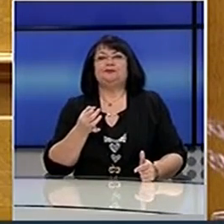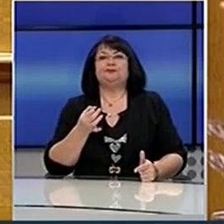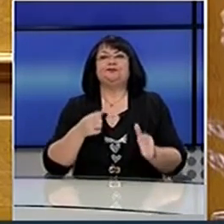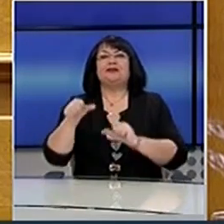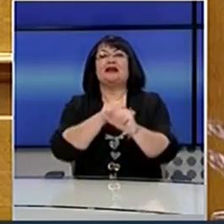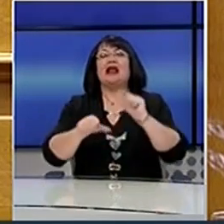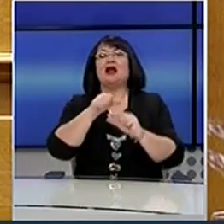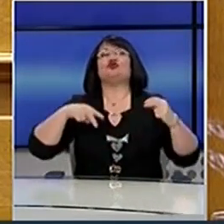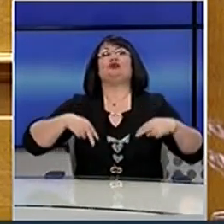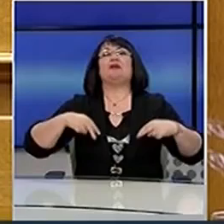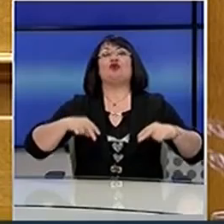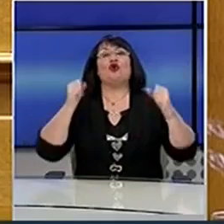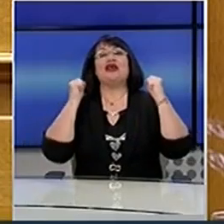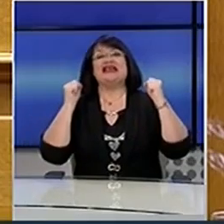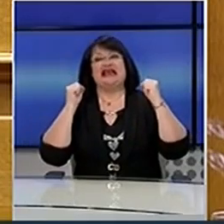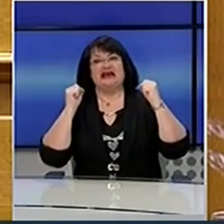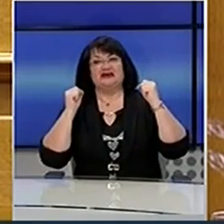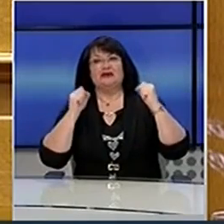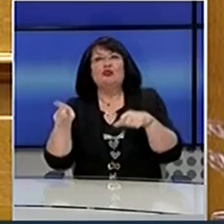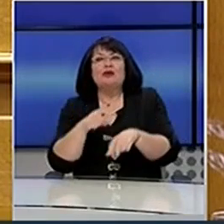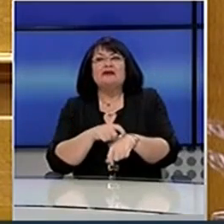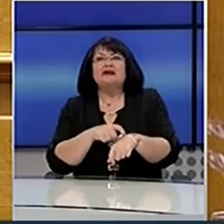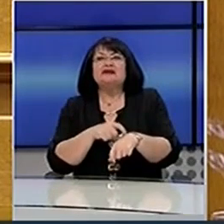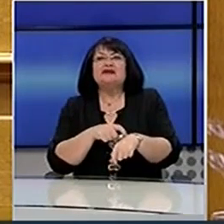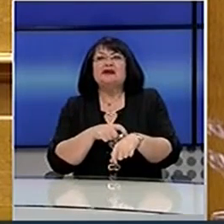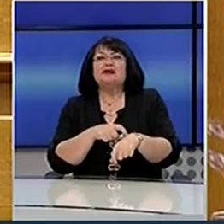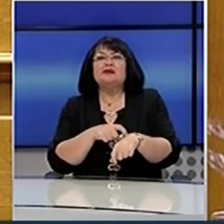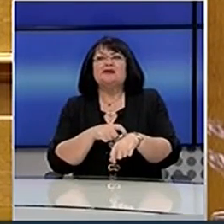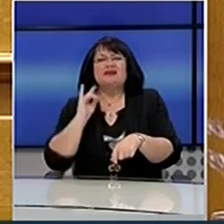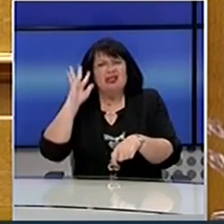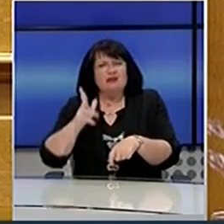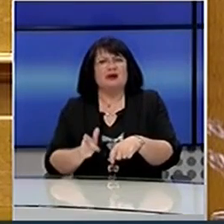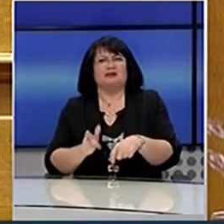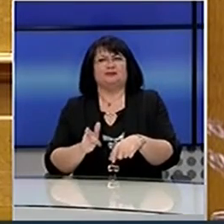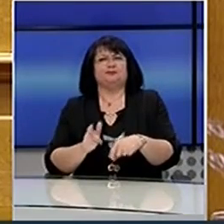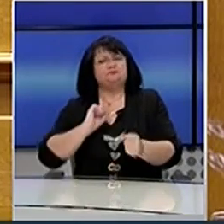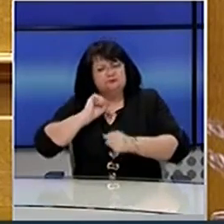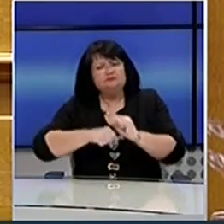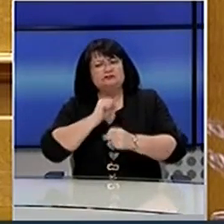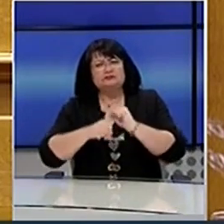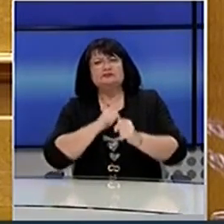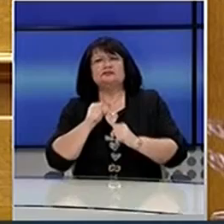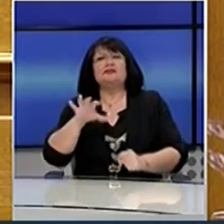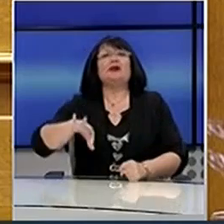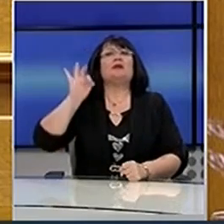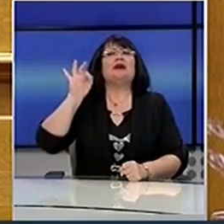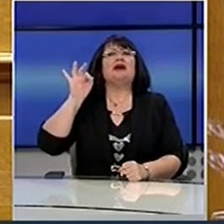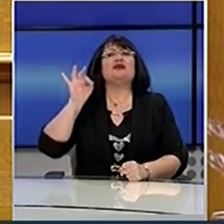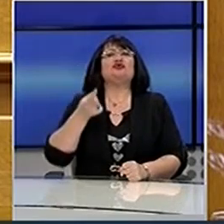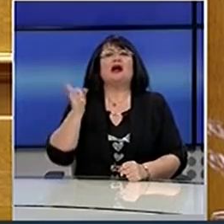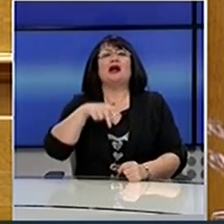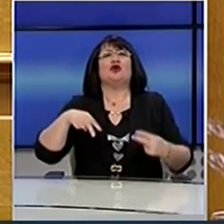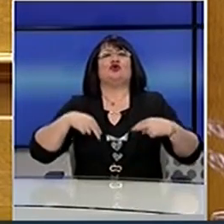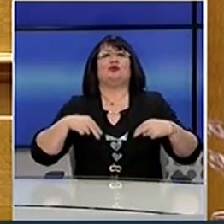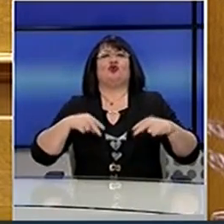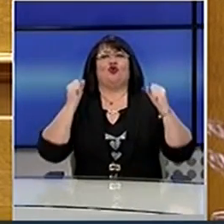αλλάξει η ηγεσία του Υπουργείου Υγείας την ώρα που δίνει μια καθημερινή μάχη και να επιλεγεί